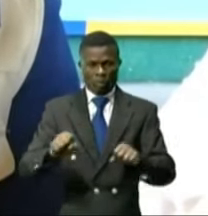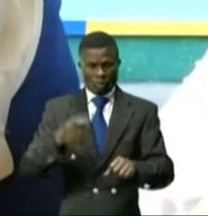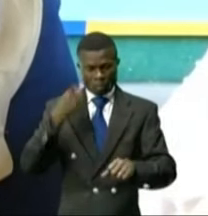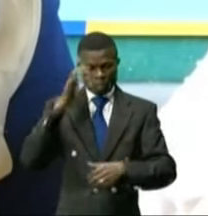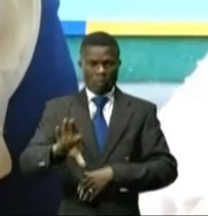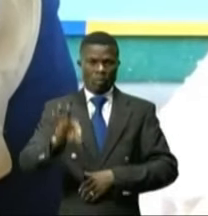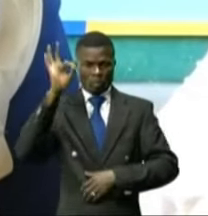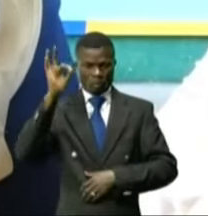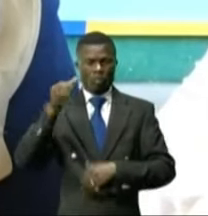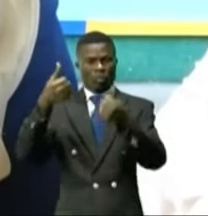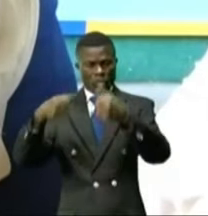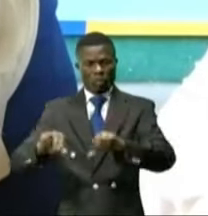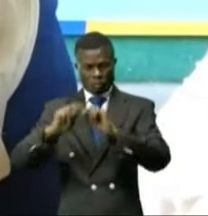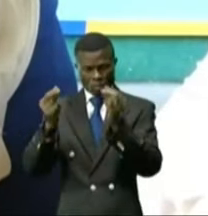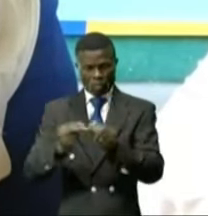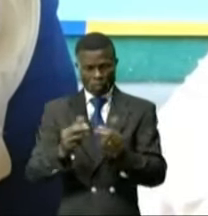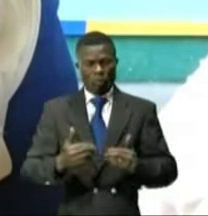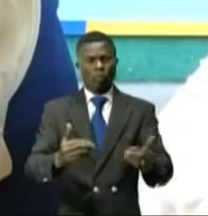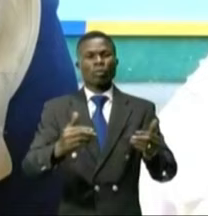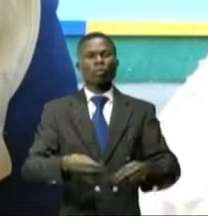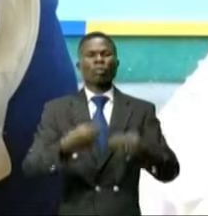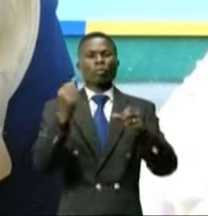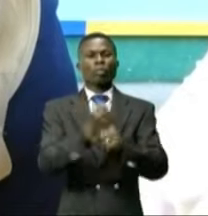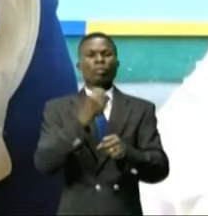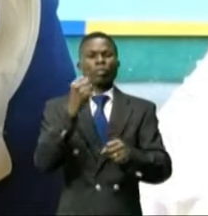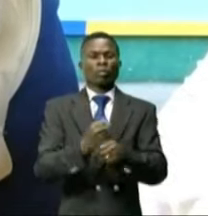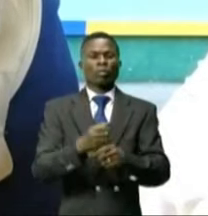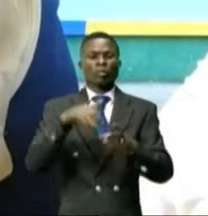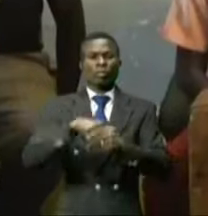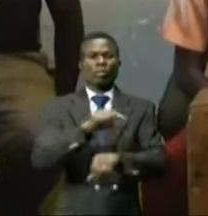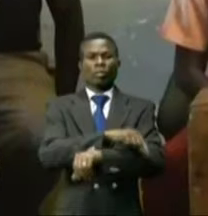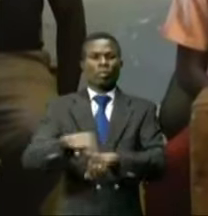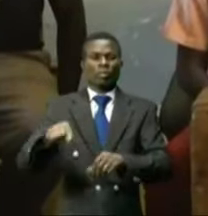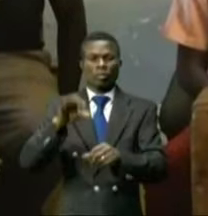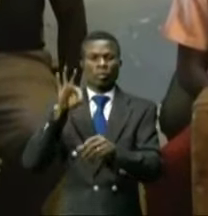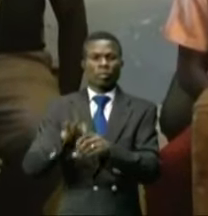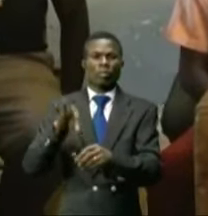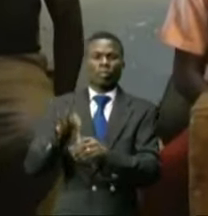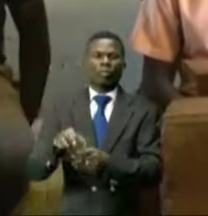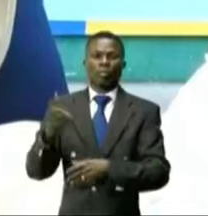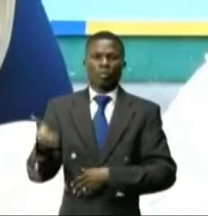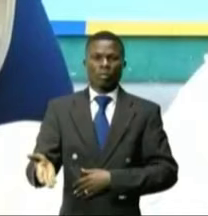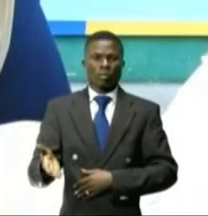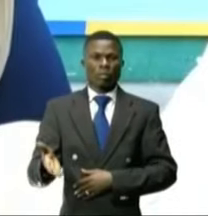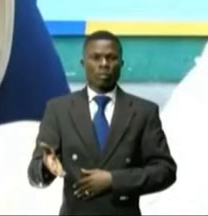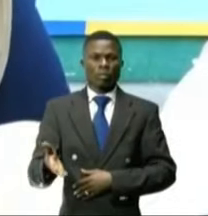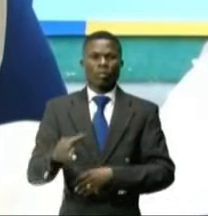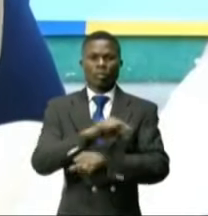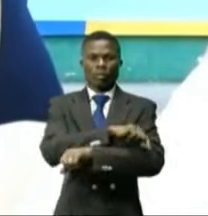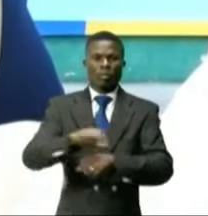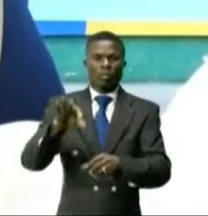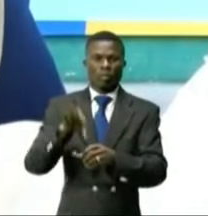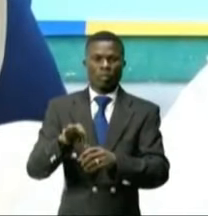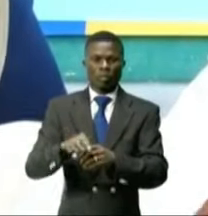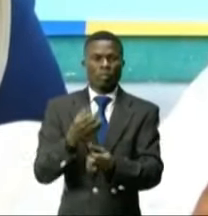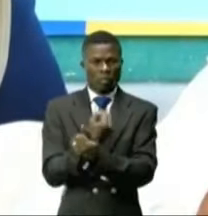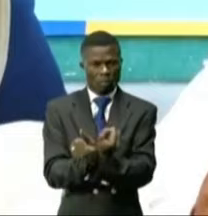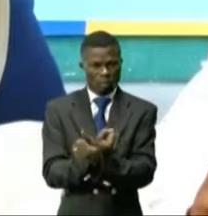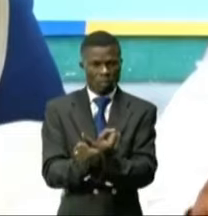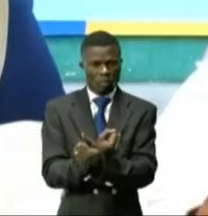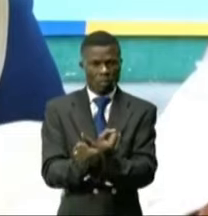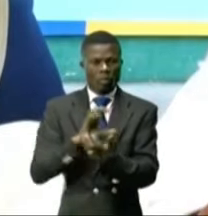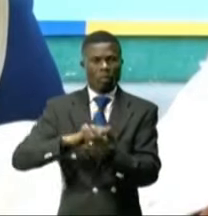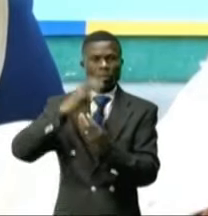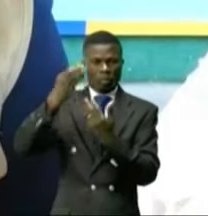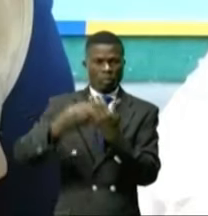retenu parmi maintenant ceux-là qui vont travailler dans les opérations électorales. La CENI tient au respect de